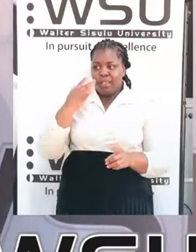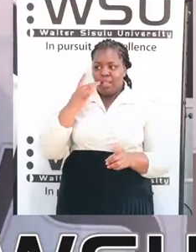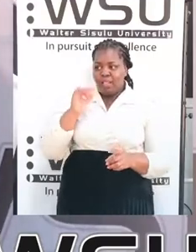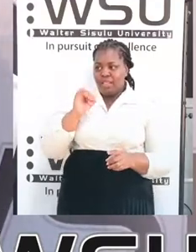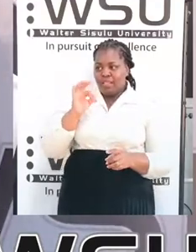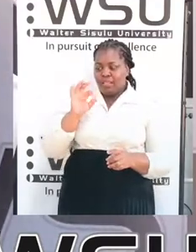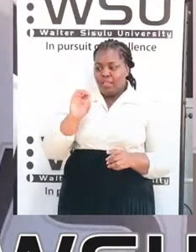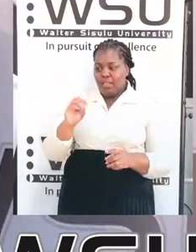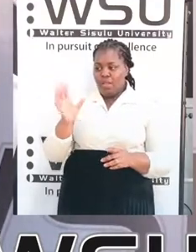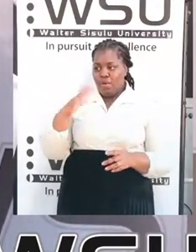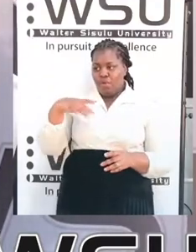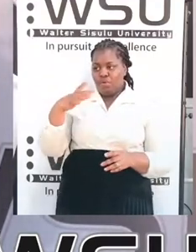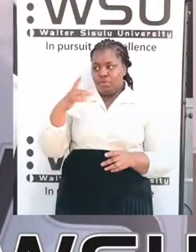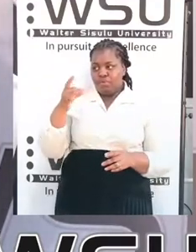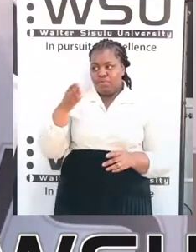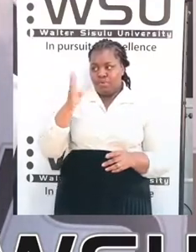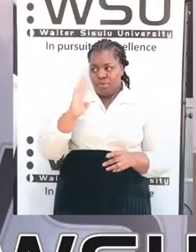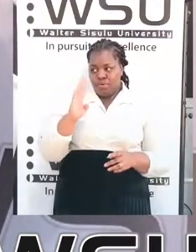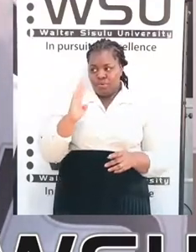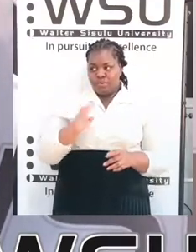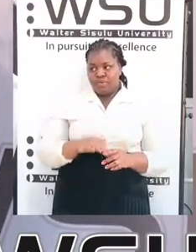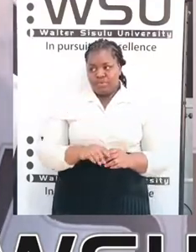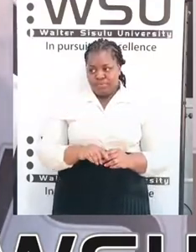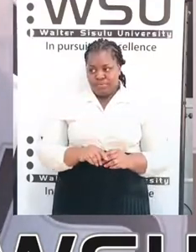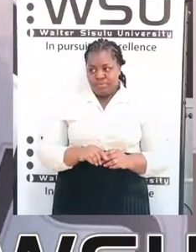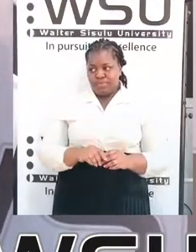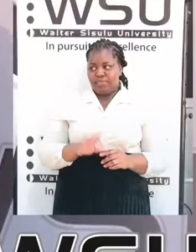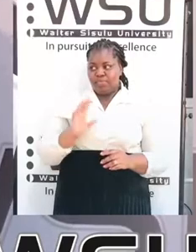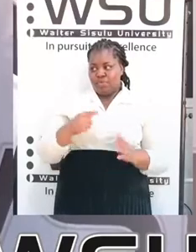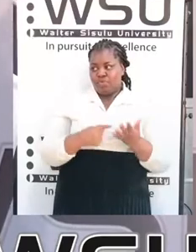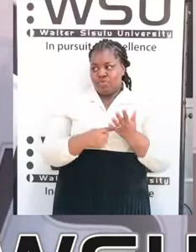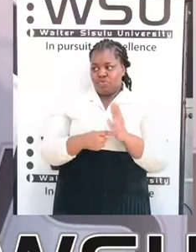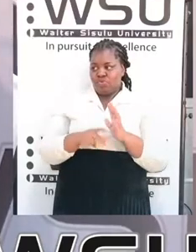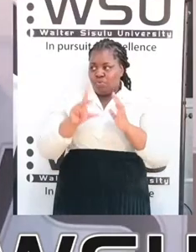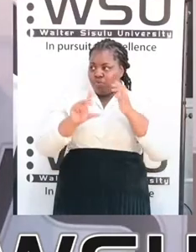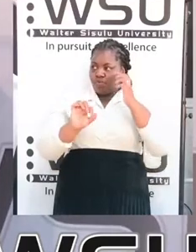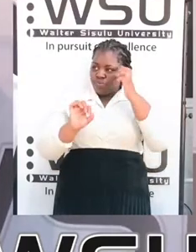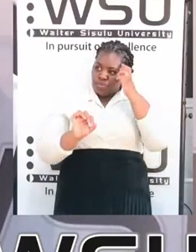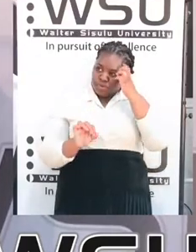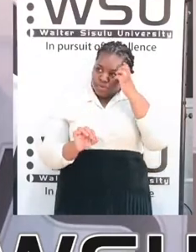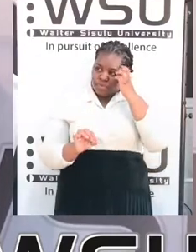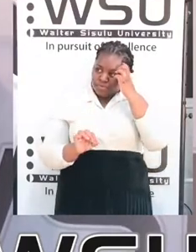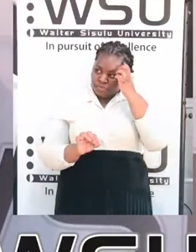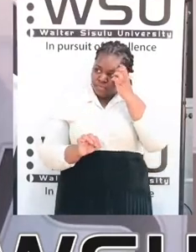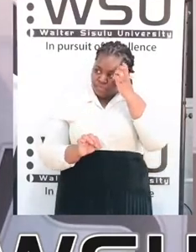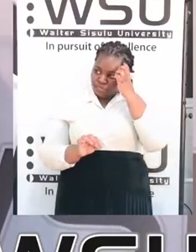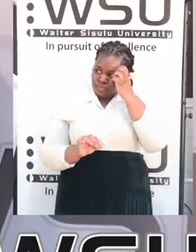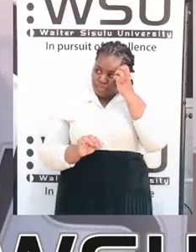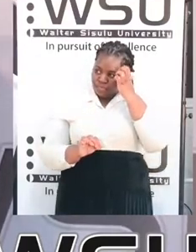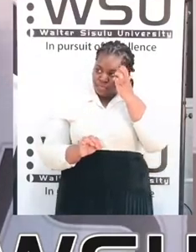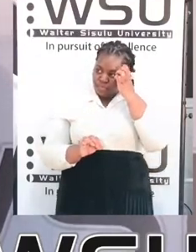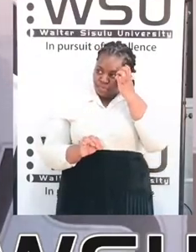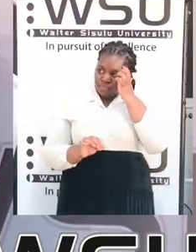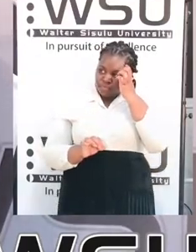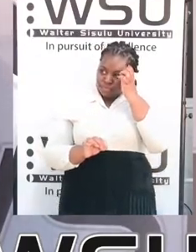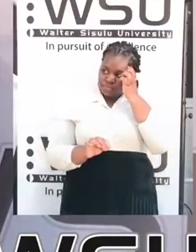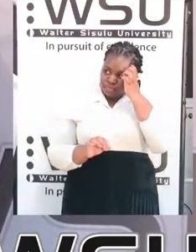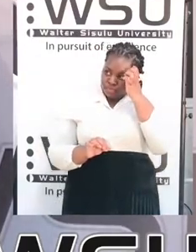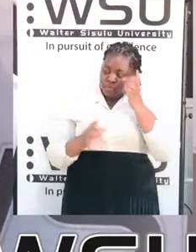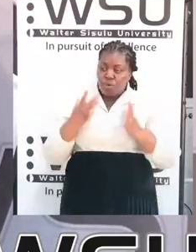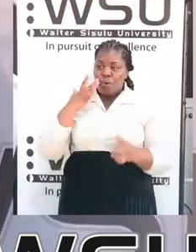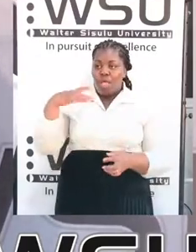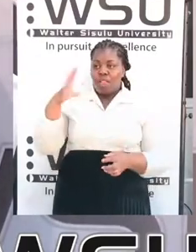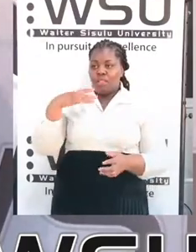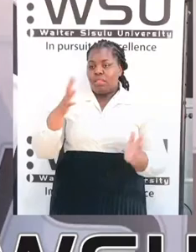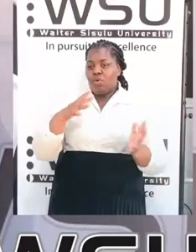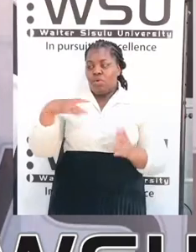ukhona umoya kaThixo emntwini buyavela ubuntu bakhe. Xa ukhona umoya